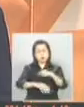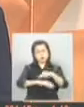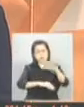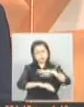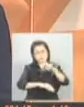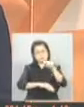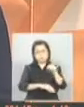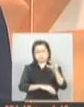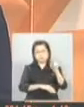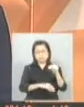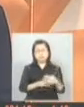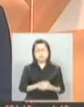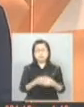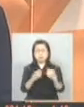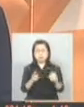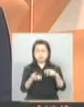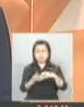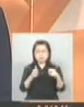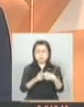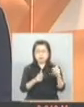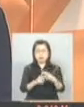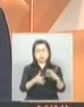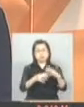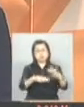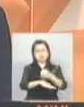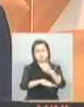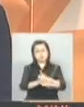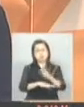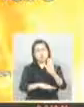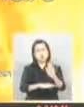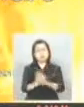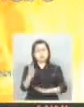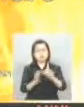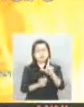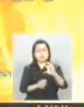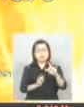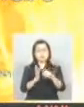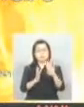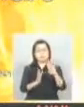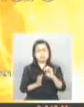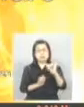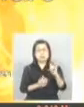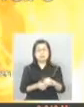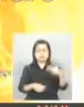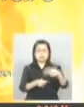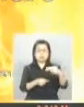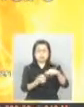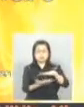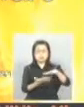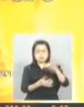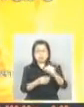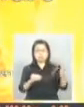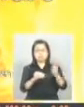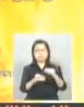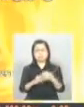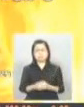าทีค่ะแต่ว่าวิกฤตการเมืองนะคะที่ลิเบียนั้นก็ทำให้ราคาน้ำมันดิบในตลาดโลกนั้นปรับตัวขึ้นไปค่ะได้ดู